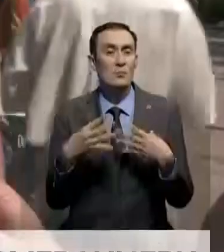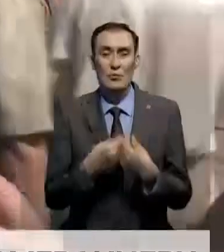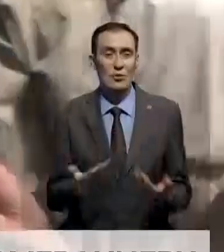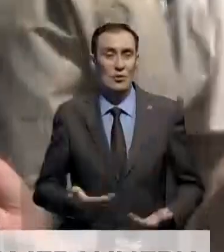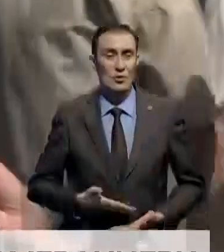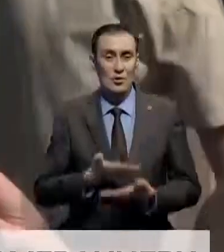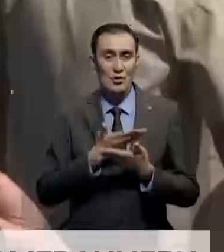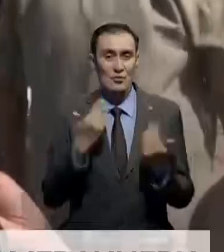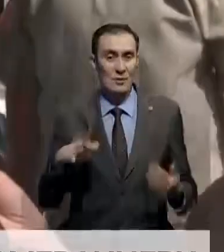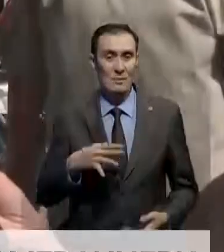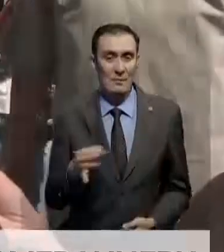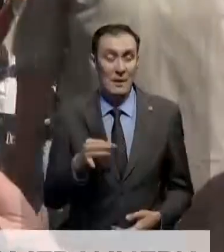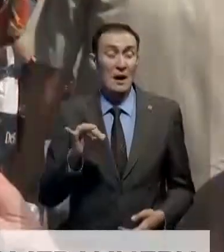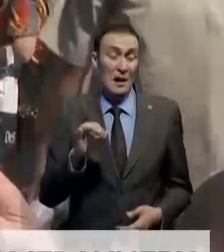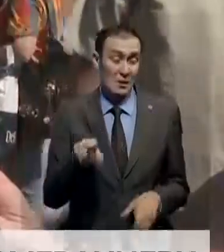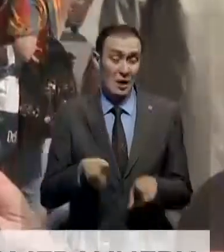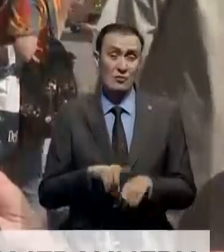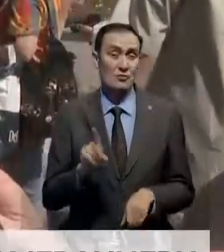живут. Так что